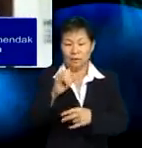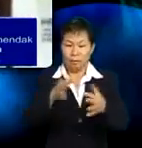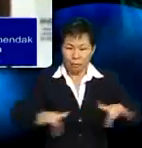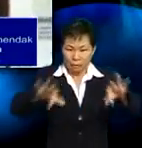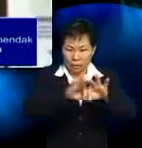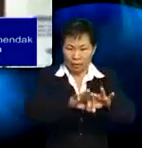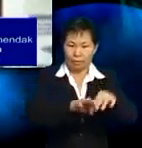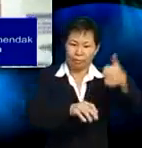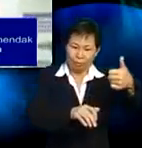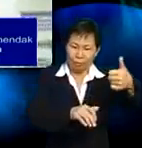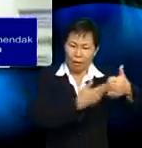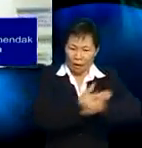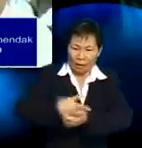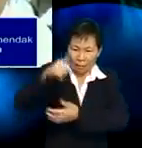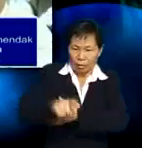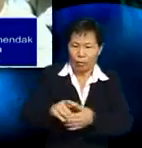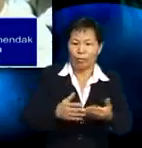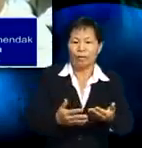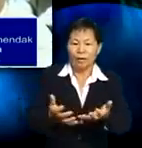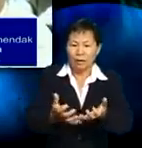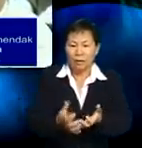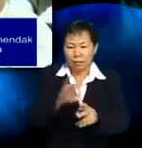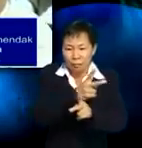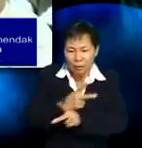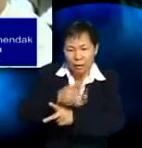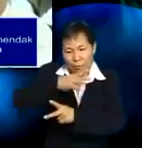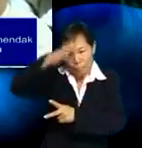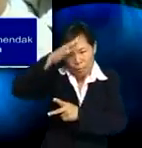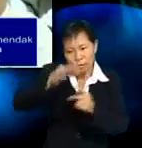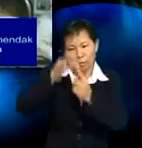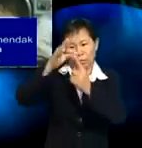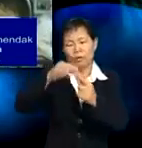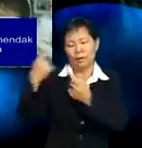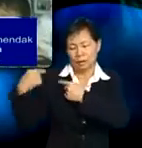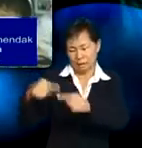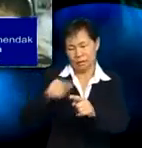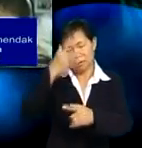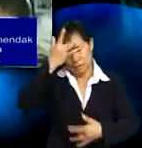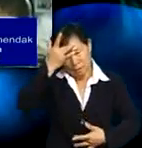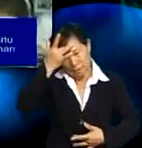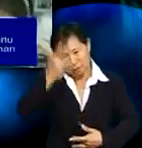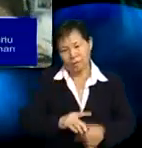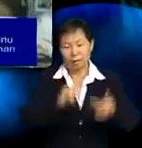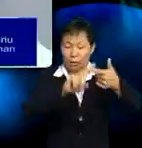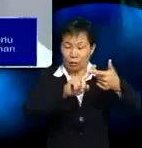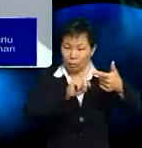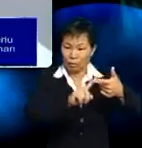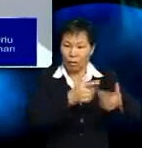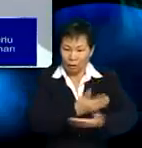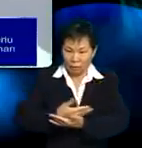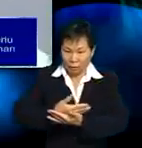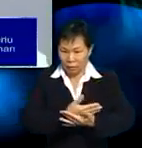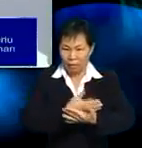isi pertama anak-anak perlu memenuhi kehendak dan memelihara Ibu baper terutama ibu bapak yang sakit isi kedua